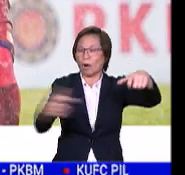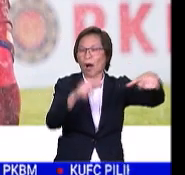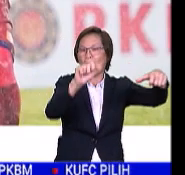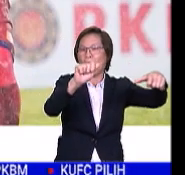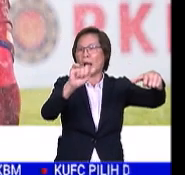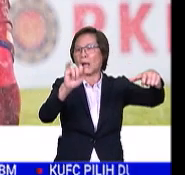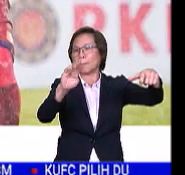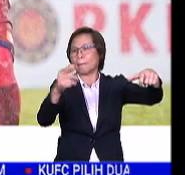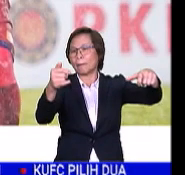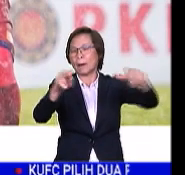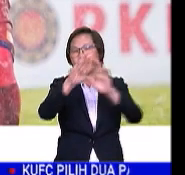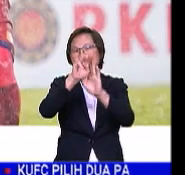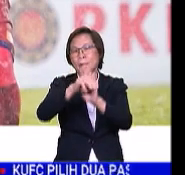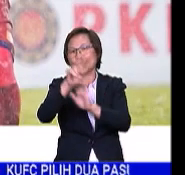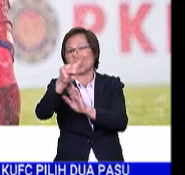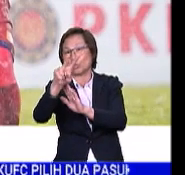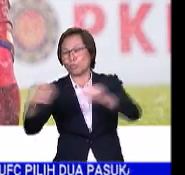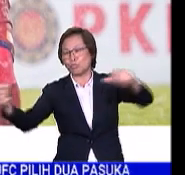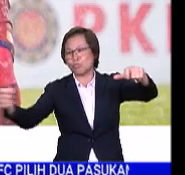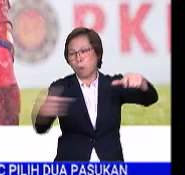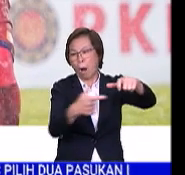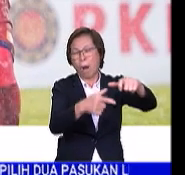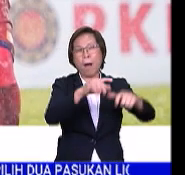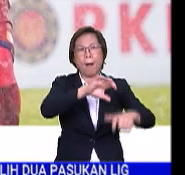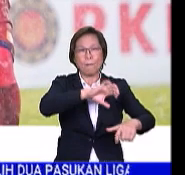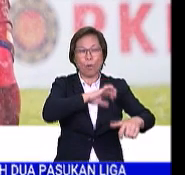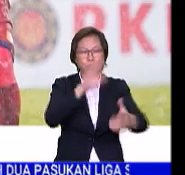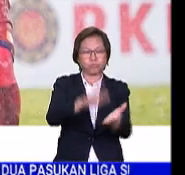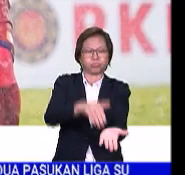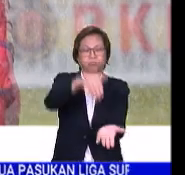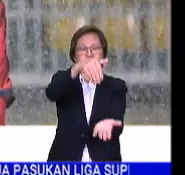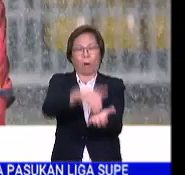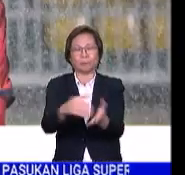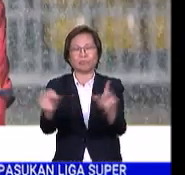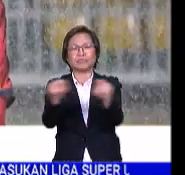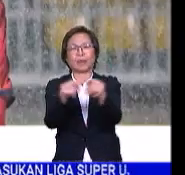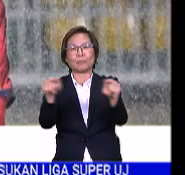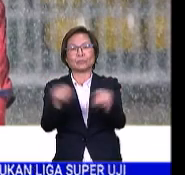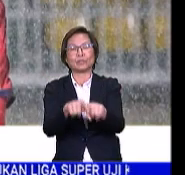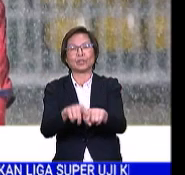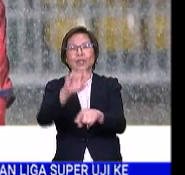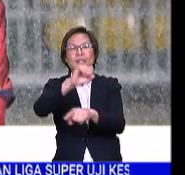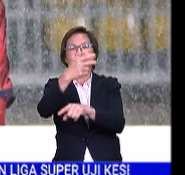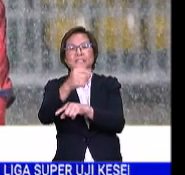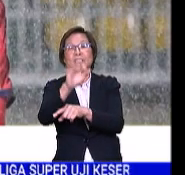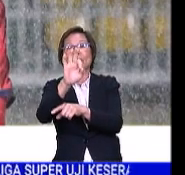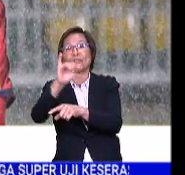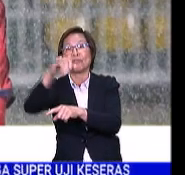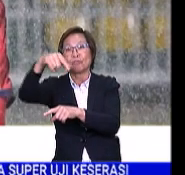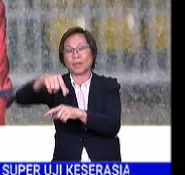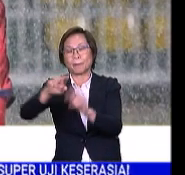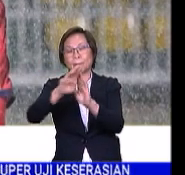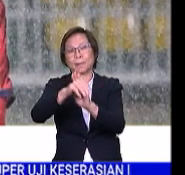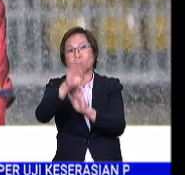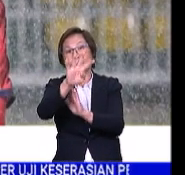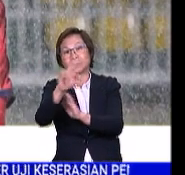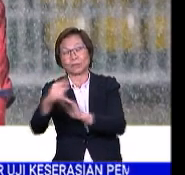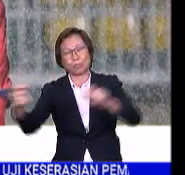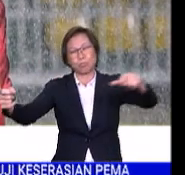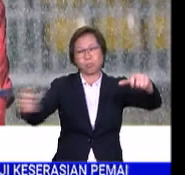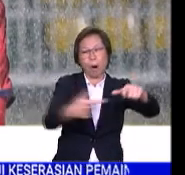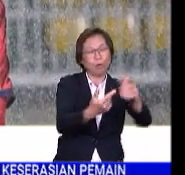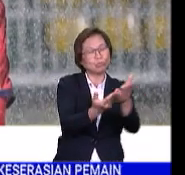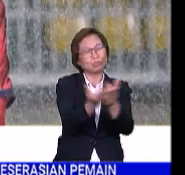Aiman Afif pada menit ke-20 namun begitu Vidia rem bankir menyamakan kedudukan menurut Syaiful Azmi pada menit ke-41